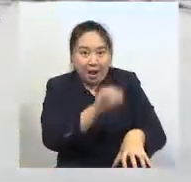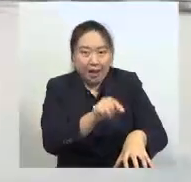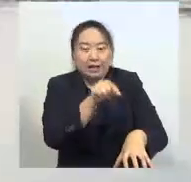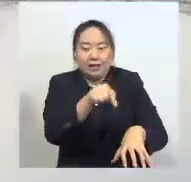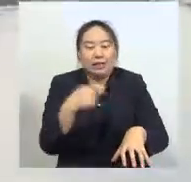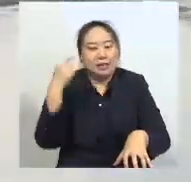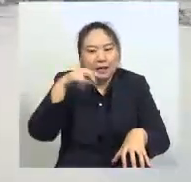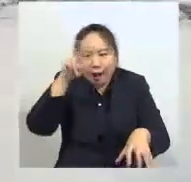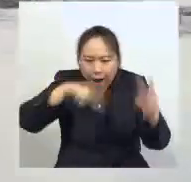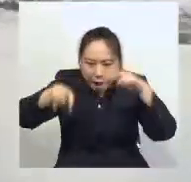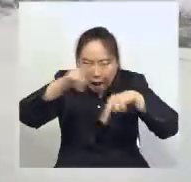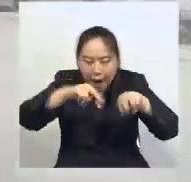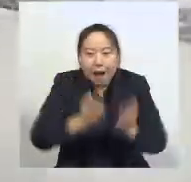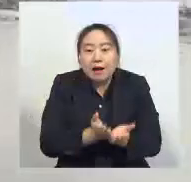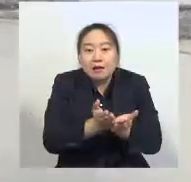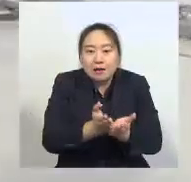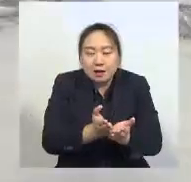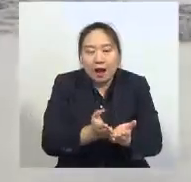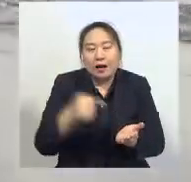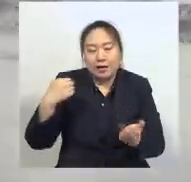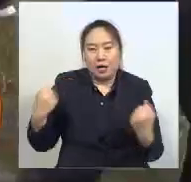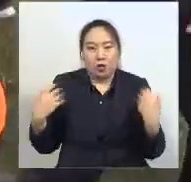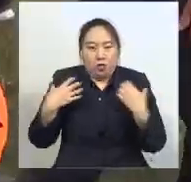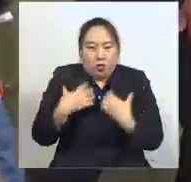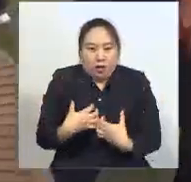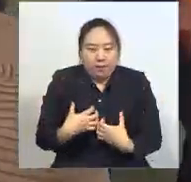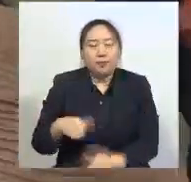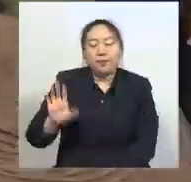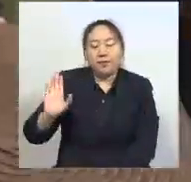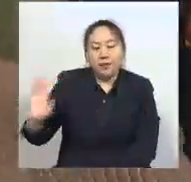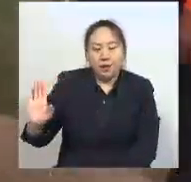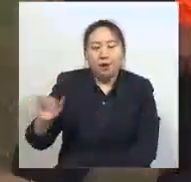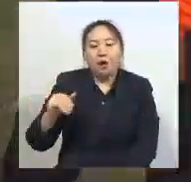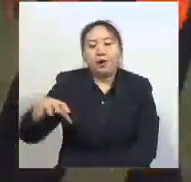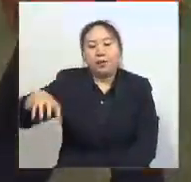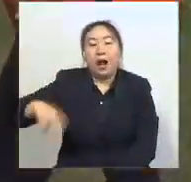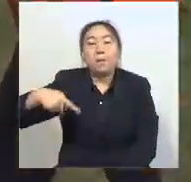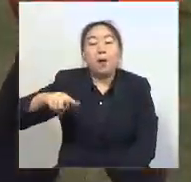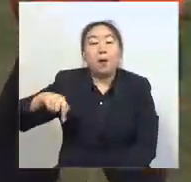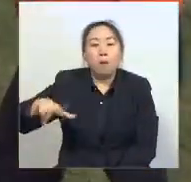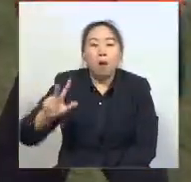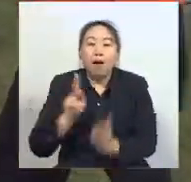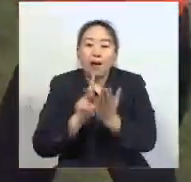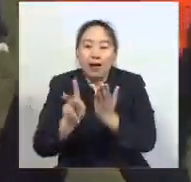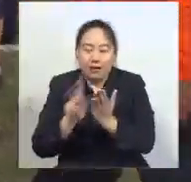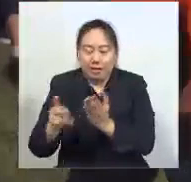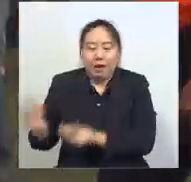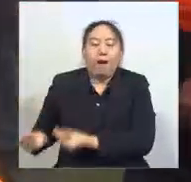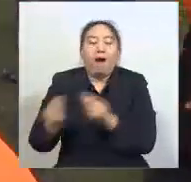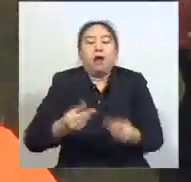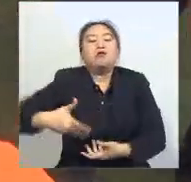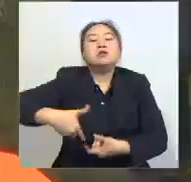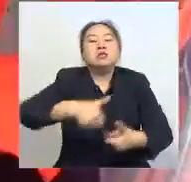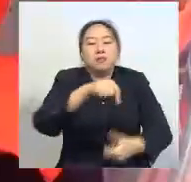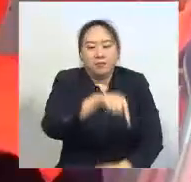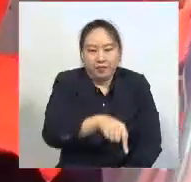หาเรือท้องแบนและชูชีพซึ่งได้รับการสนับสนุนจากสำนักงานป้องกันและบรรเทาสาธารณภัยจังหวัดกาฬสินธุ์พร้อมเตรียม